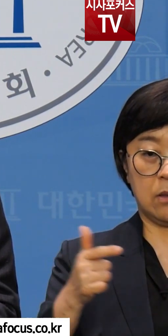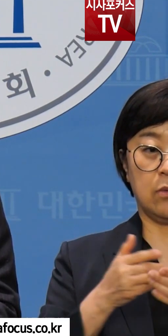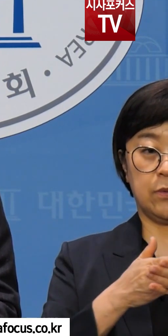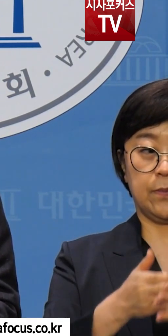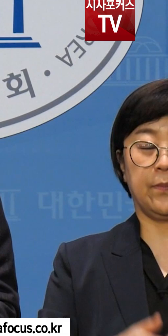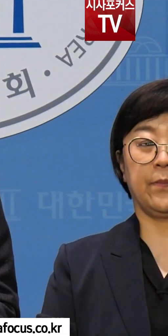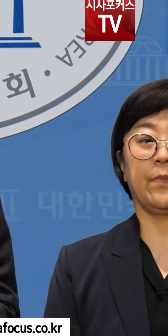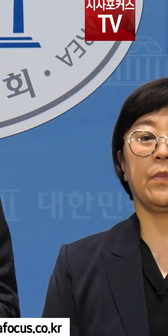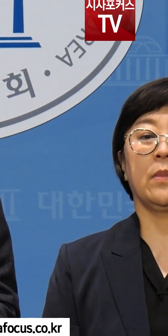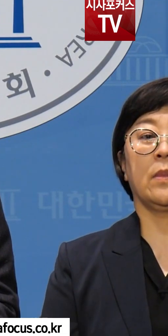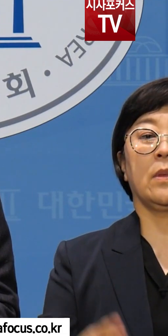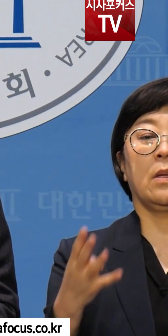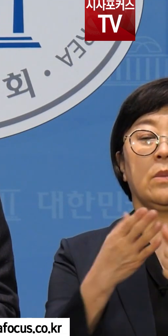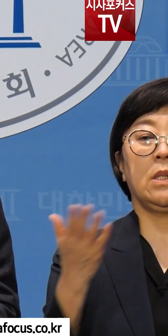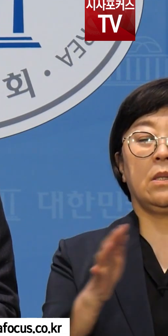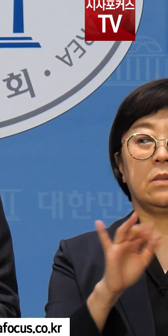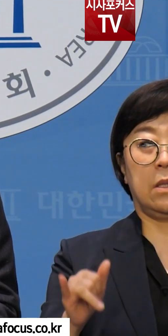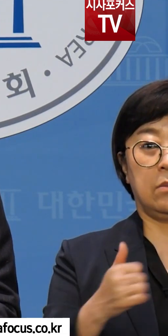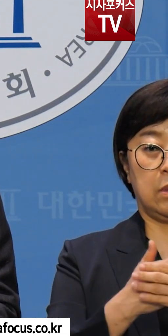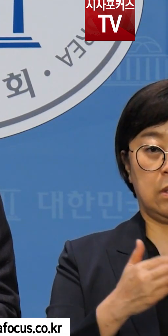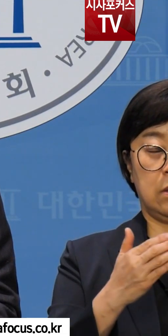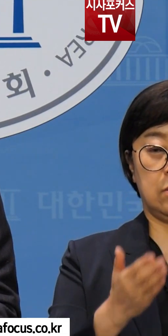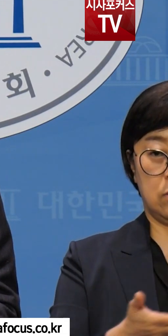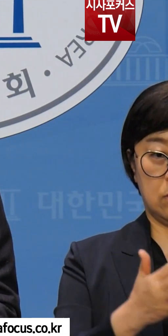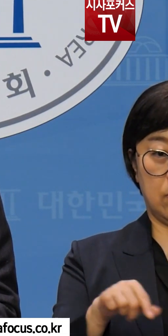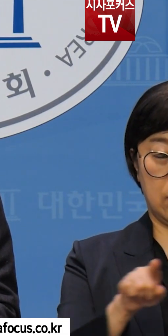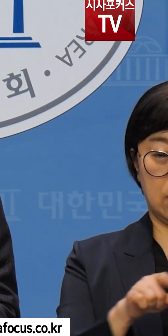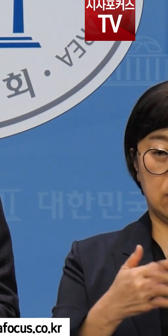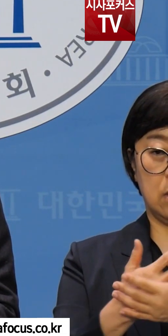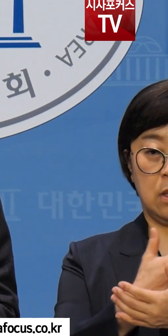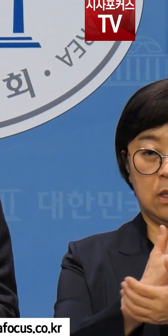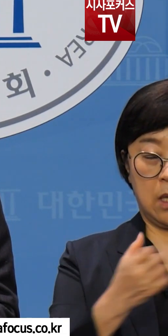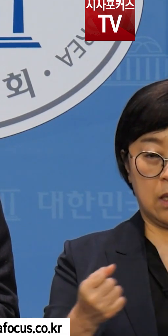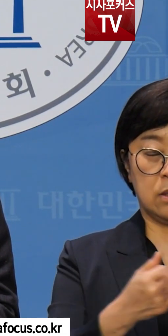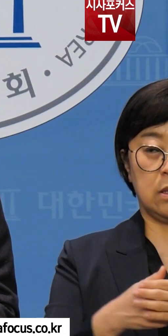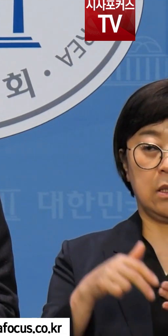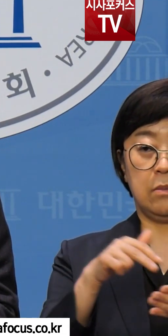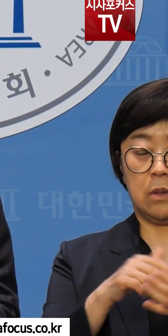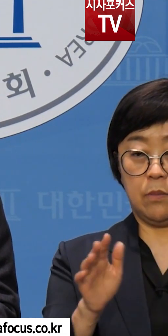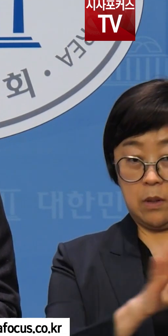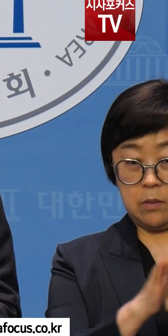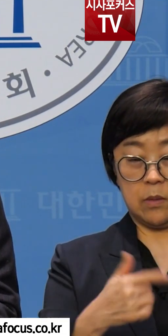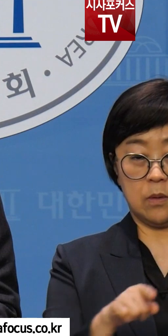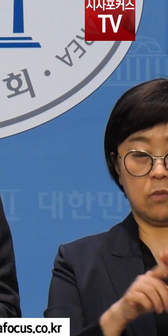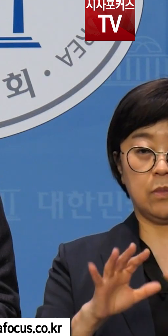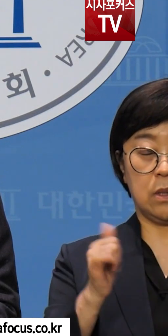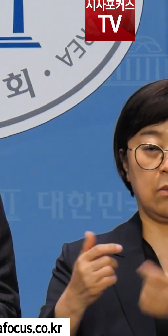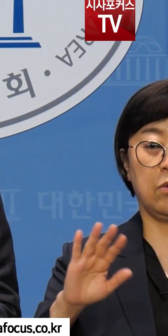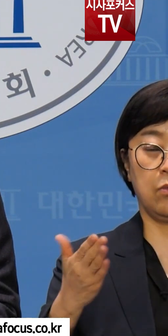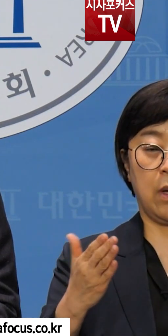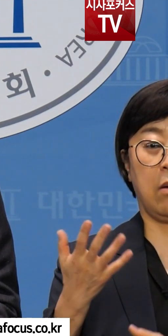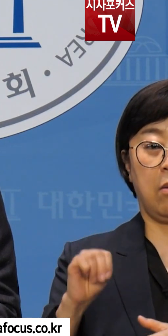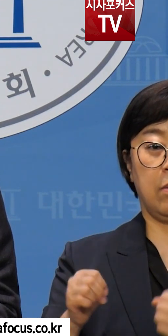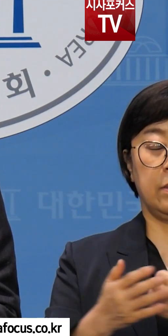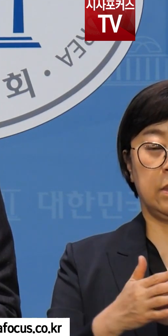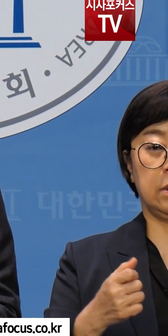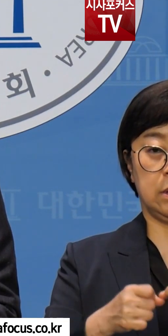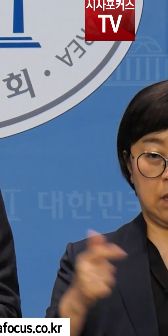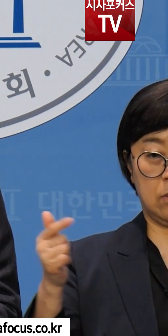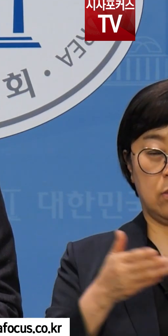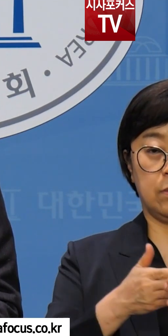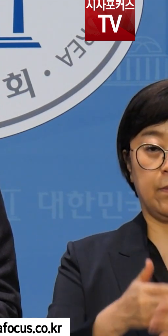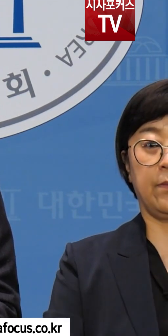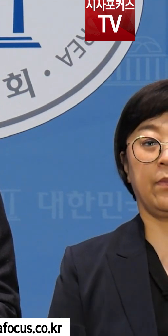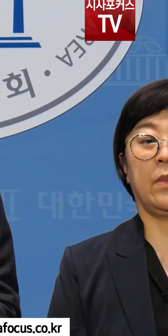요청합니다. 네 번째로 일하는 사람들 존중하기 위해서 비정규직 처우 개선 등을 위한 민생예산 900여억 원 증액도